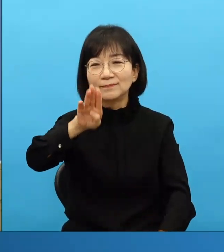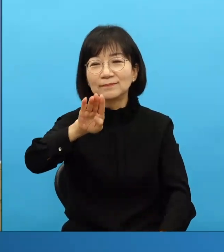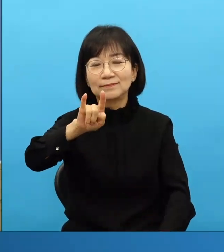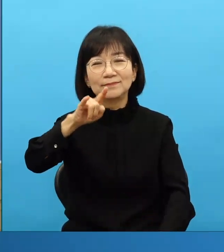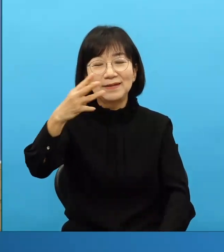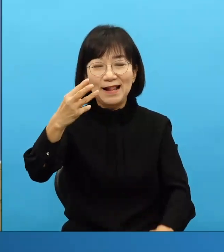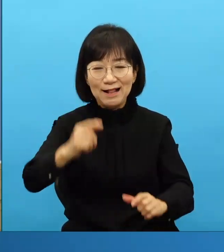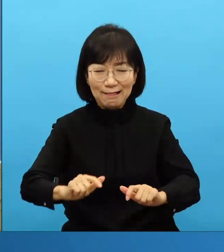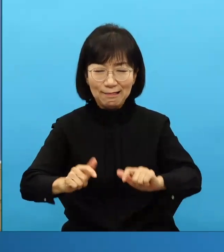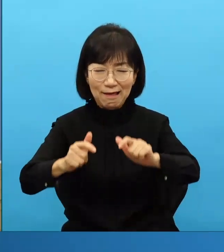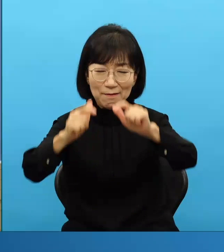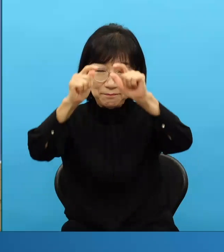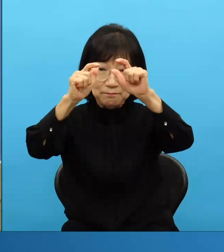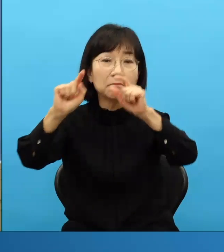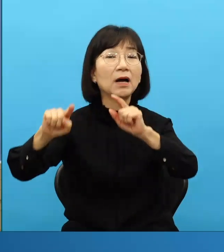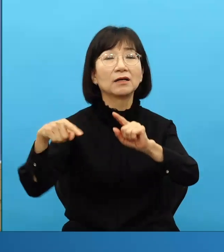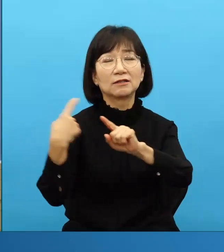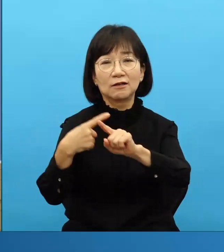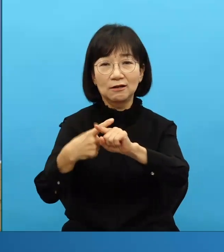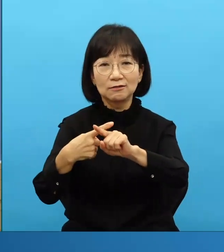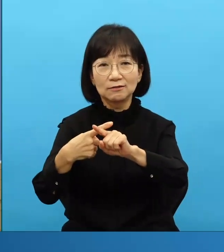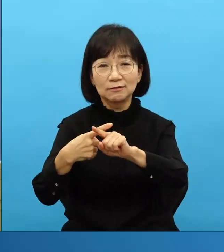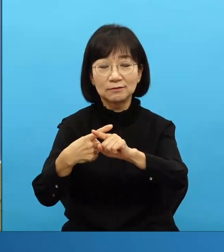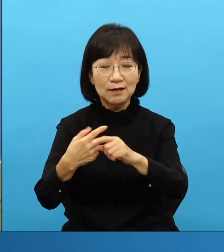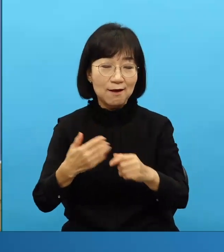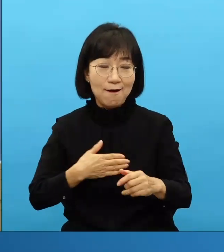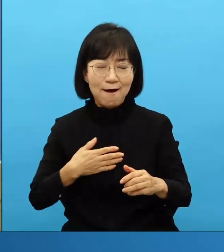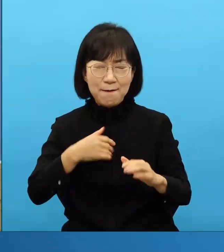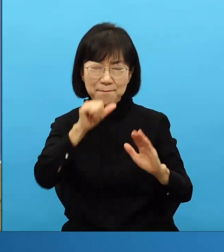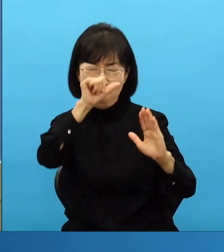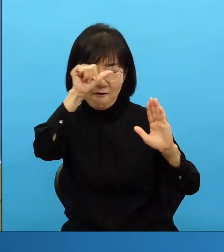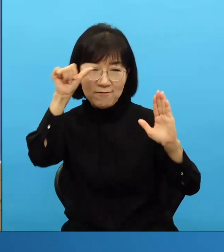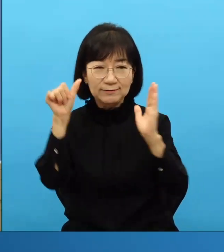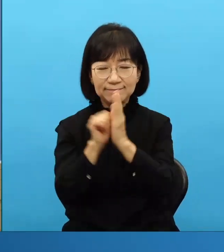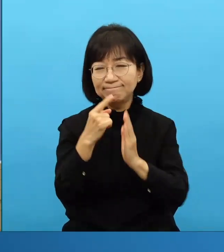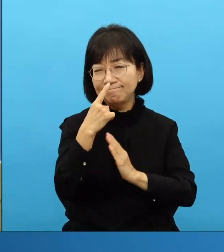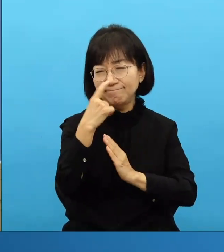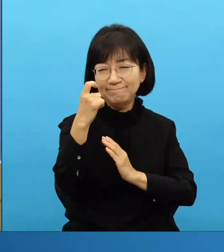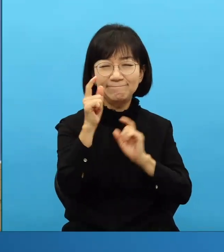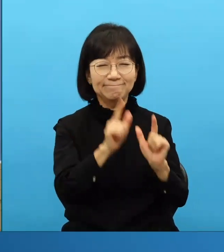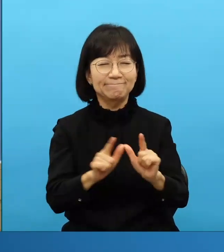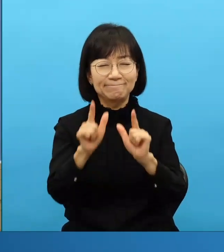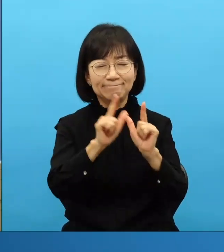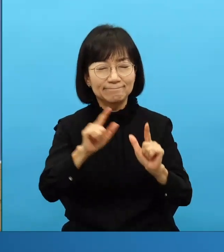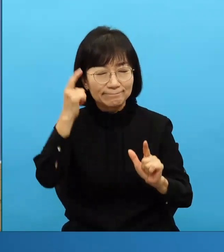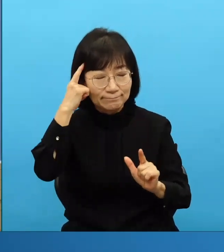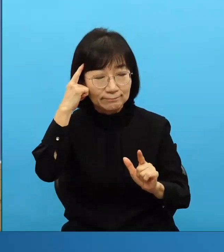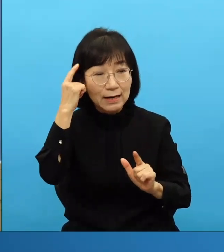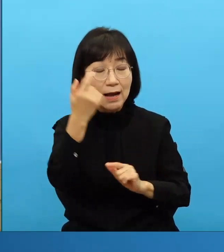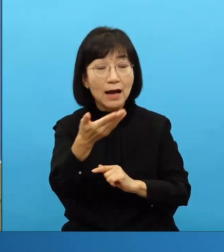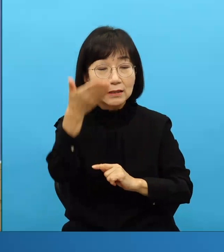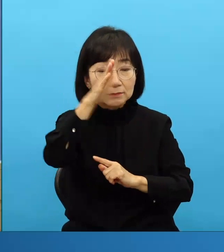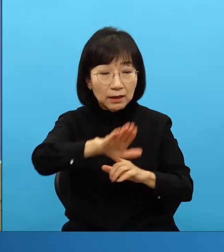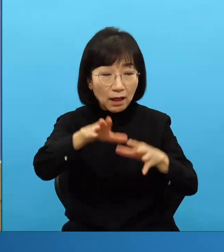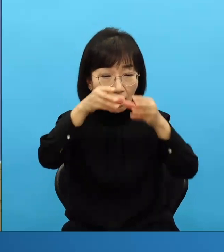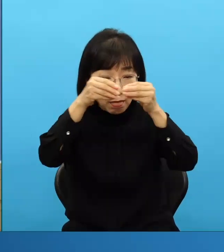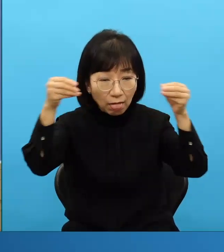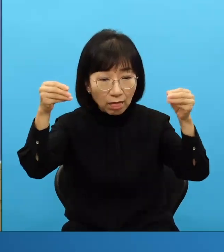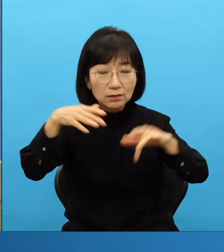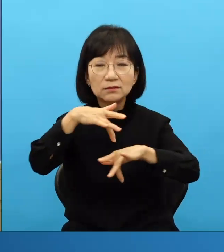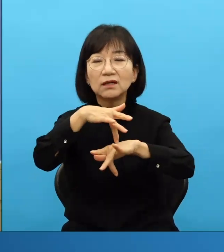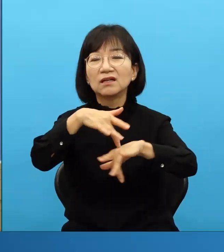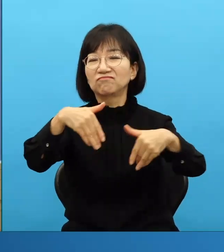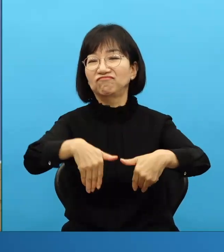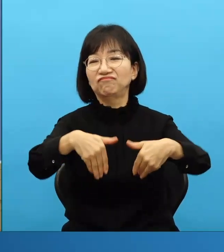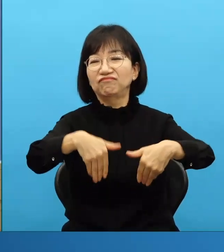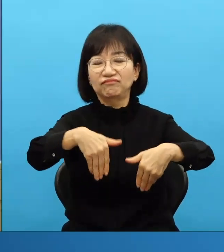Babel. 인생을 멋지게 한평생 사는 것 같지만 결국은 사단의 심부름하는 거예요. And it seems like you're living this classy life,